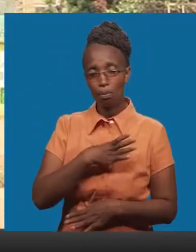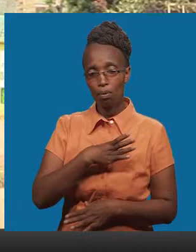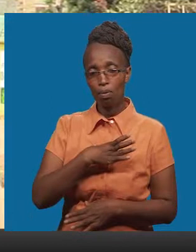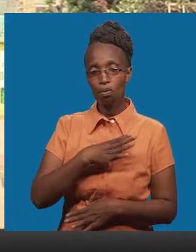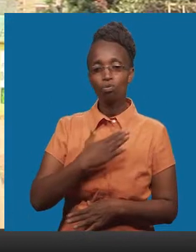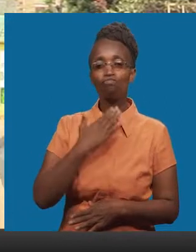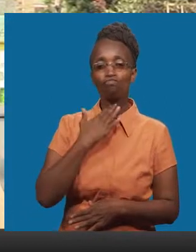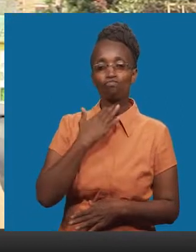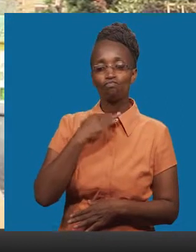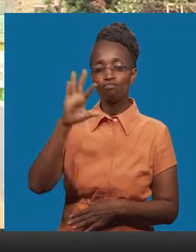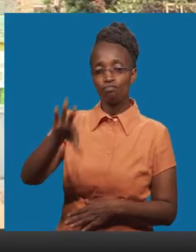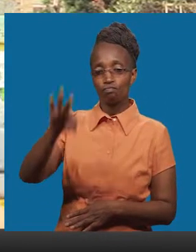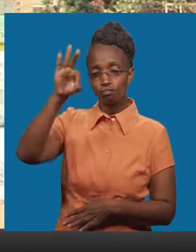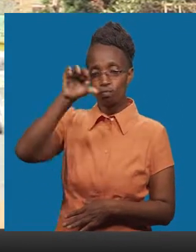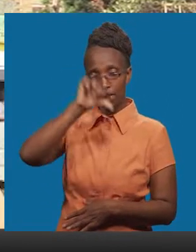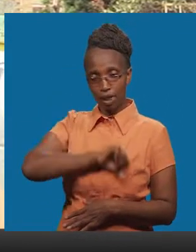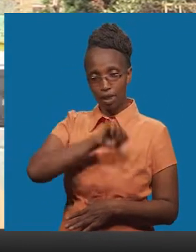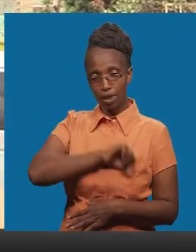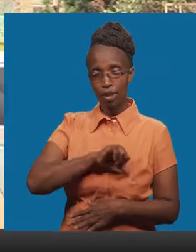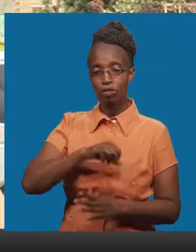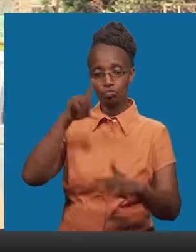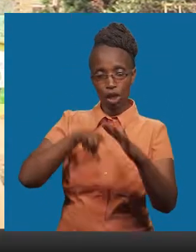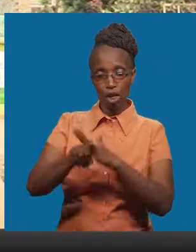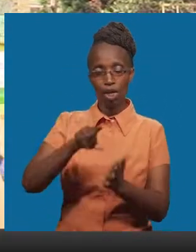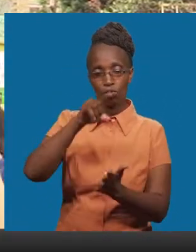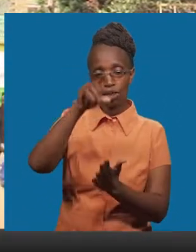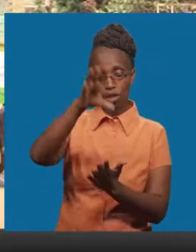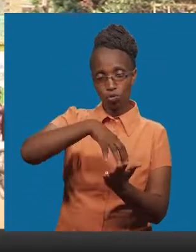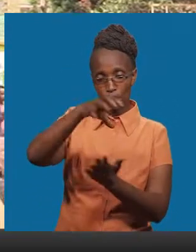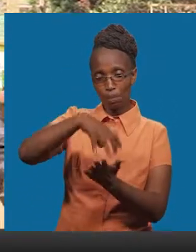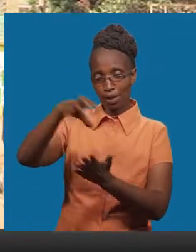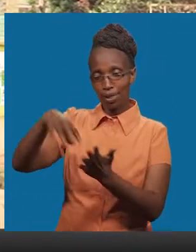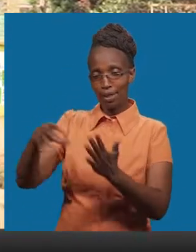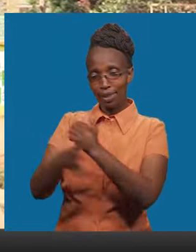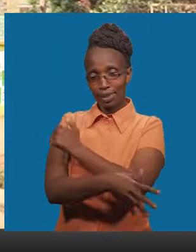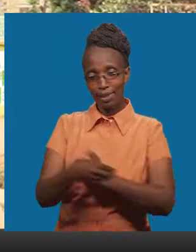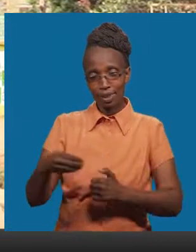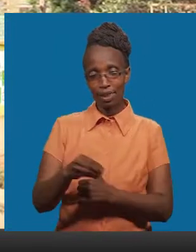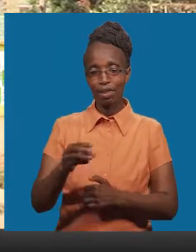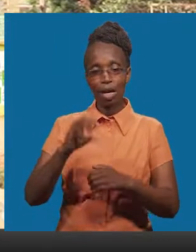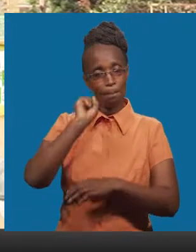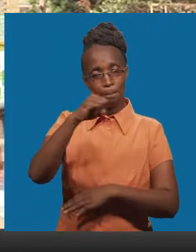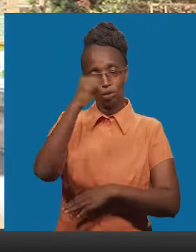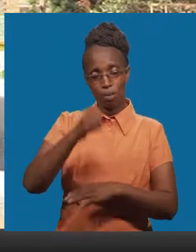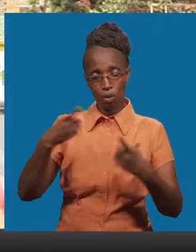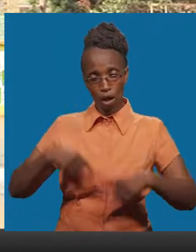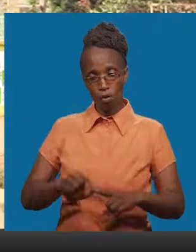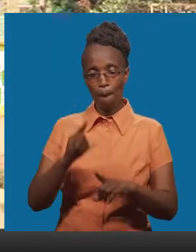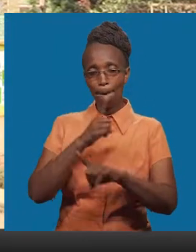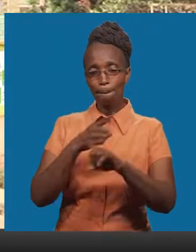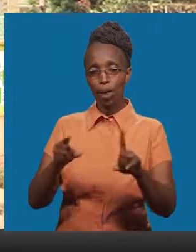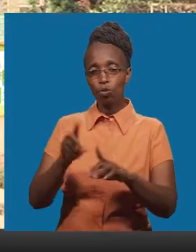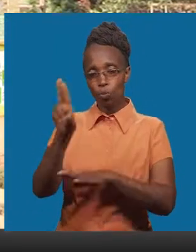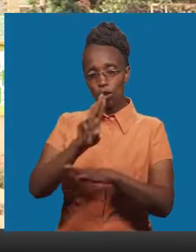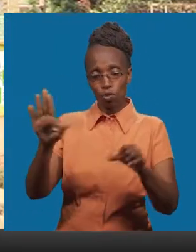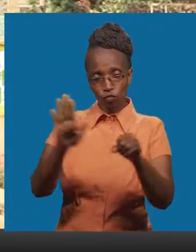Some of the people are criminals, and they want to take advantage and loot the supermarket or the business in this town. We'll not allow that. We'll use